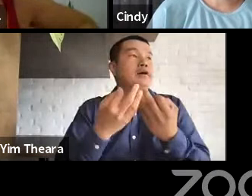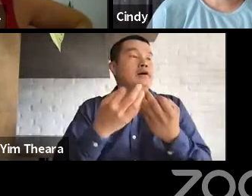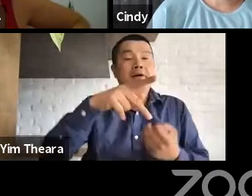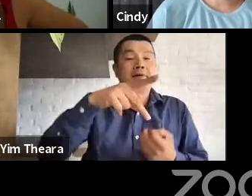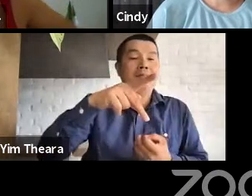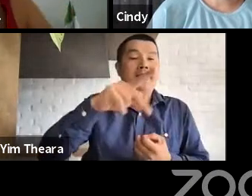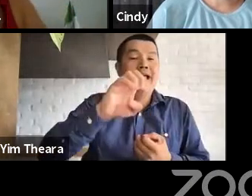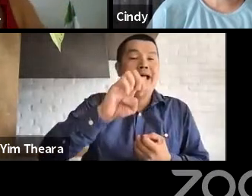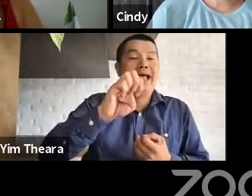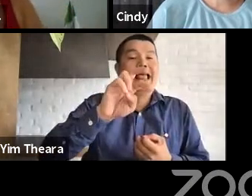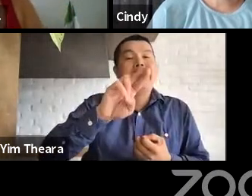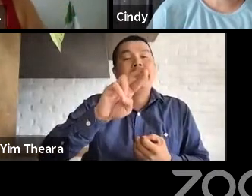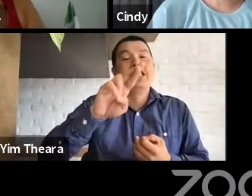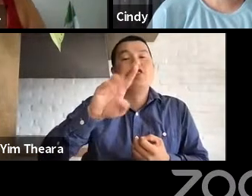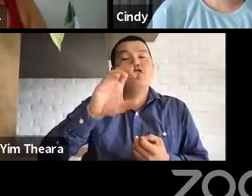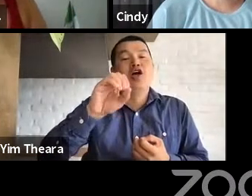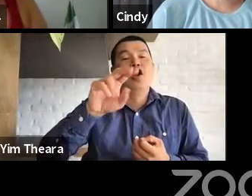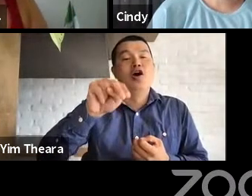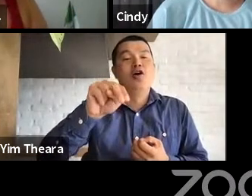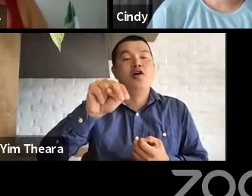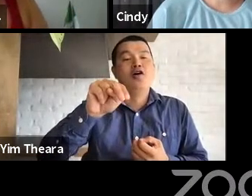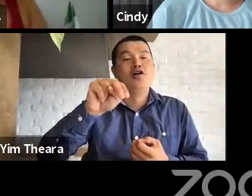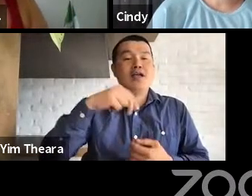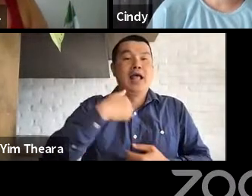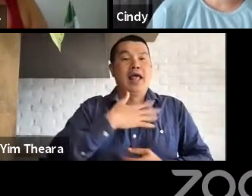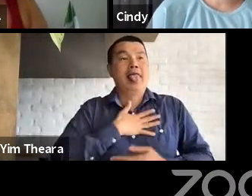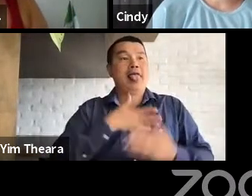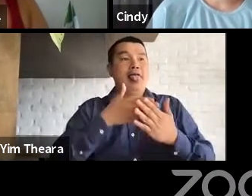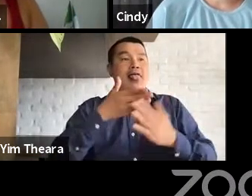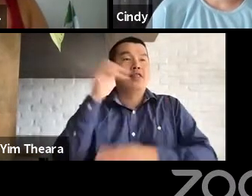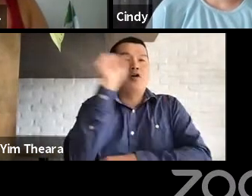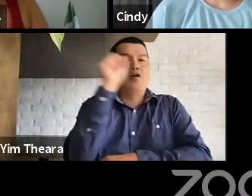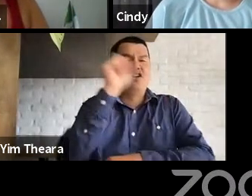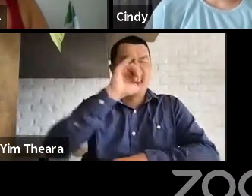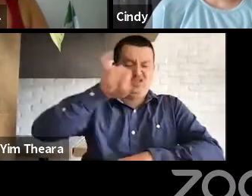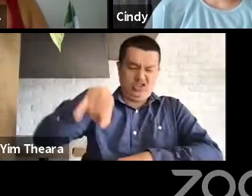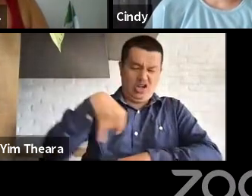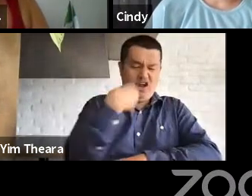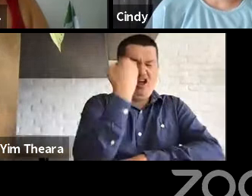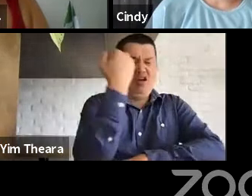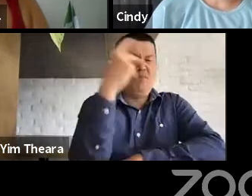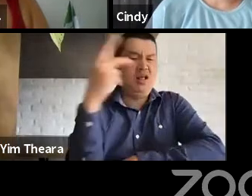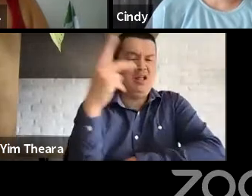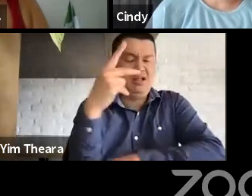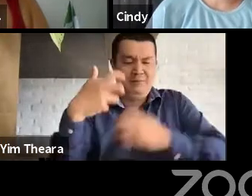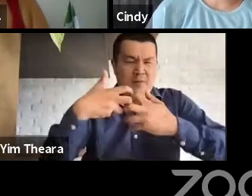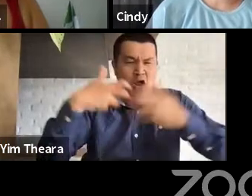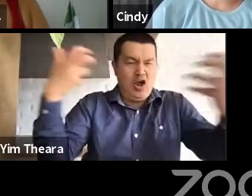et mon nom de famille, c'est, par exemple, Perron.